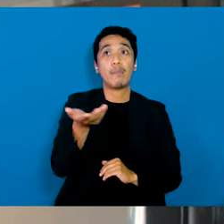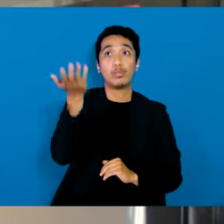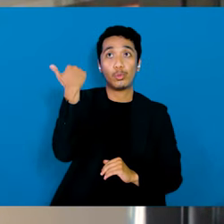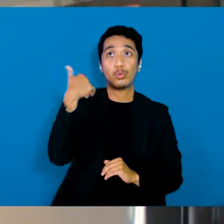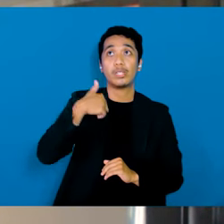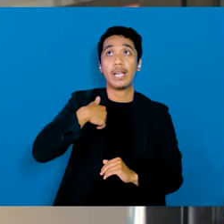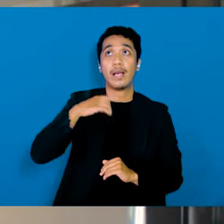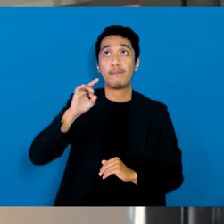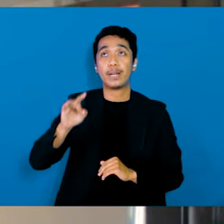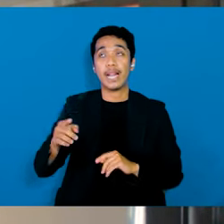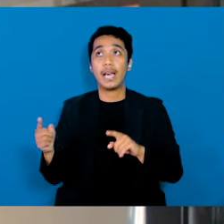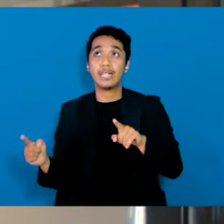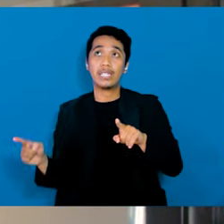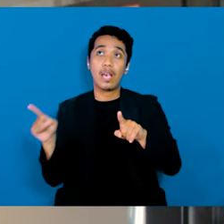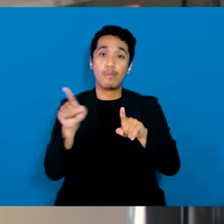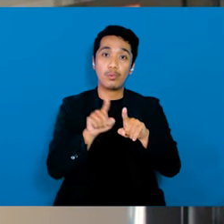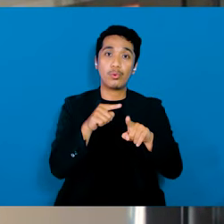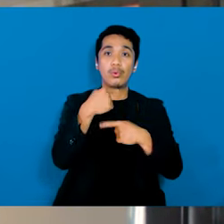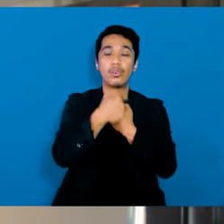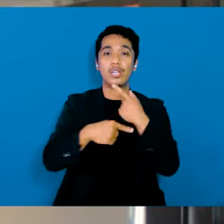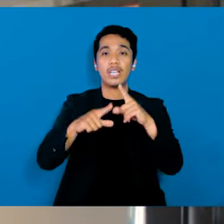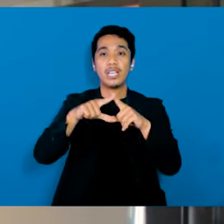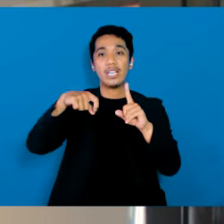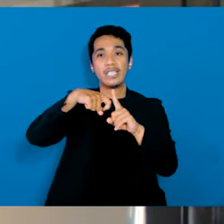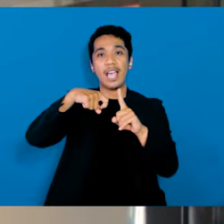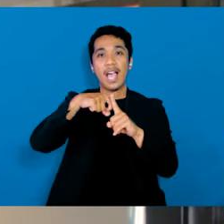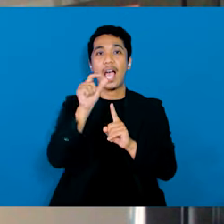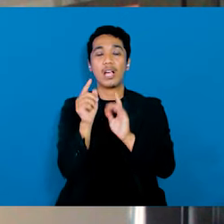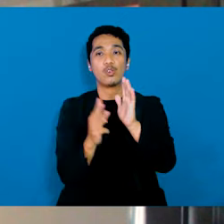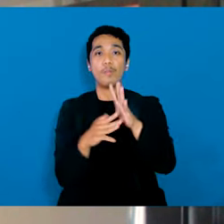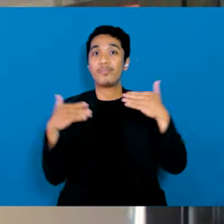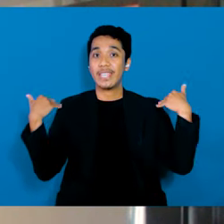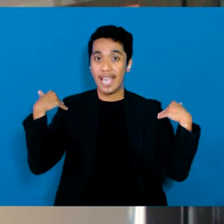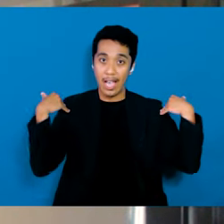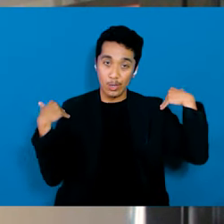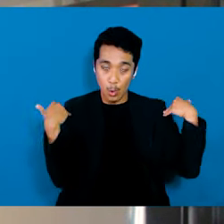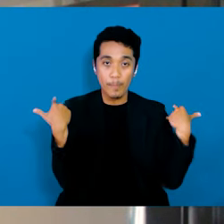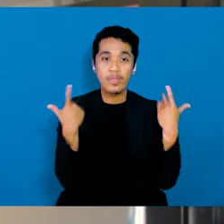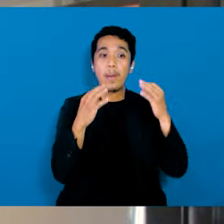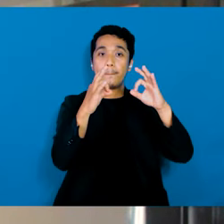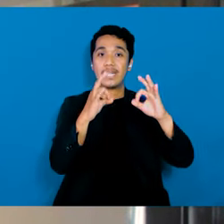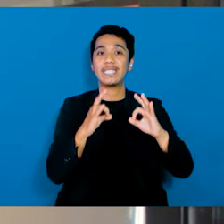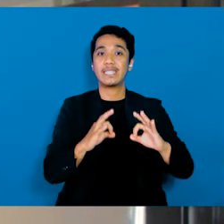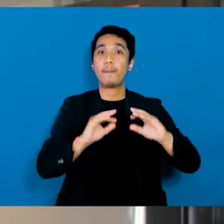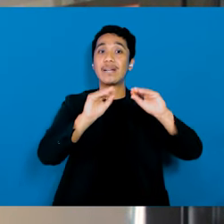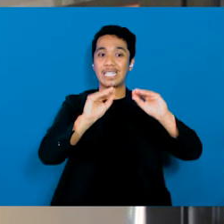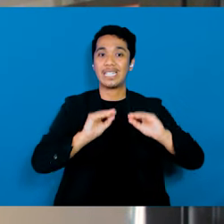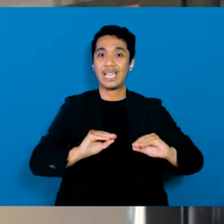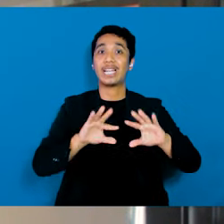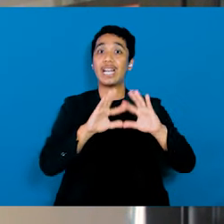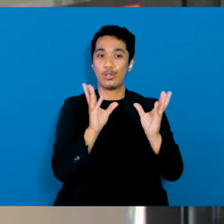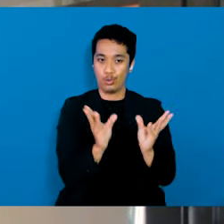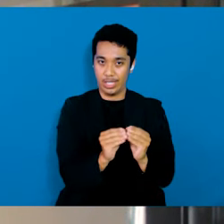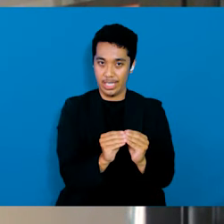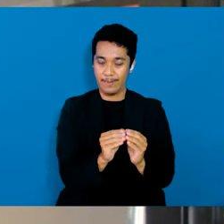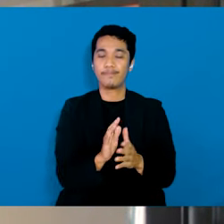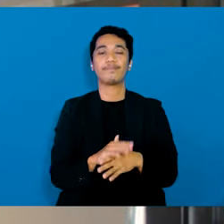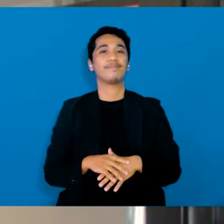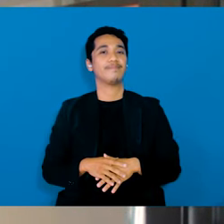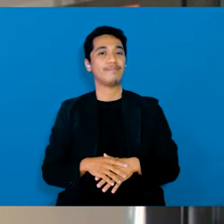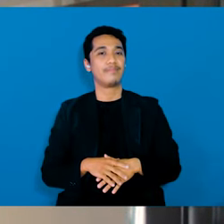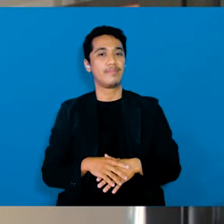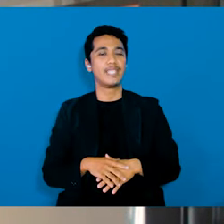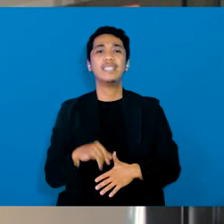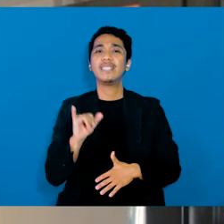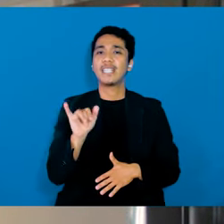saya didampingi oleh Yakum, percobaan pendidikan inklusi yang pertama. Nah, memang sengaja